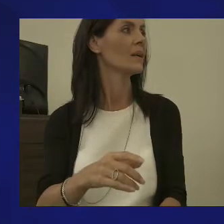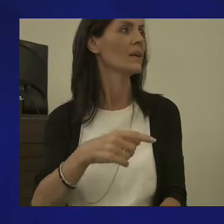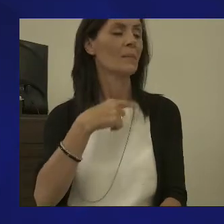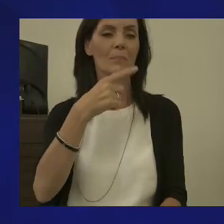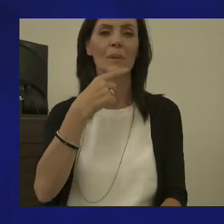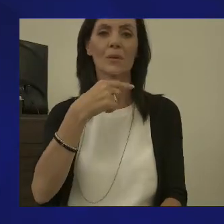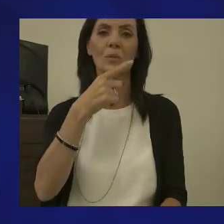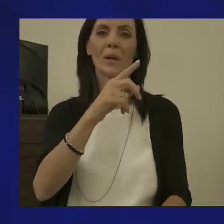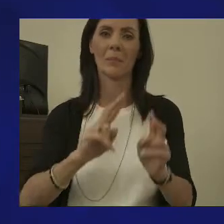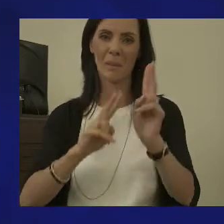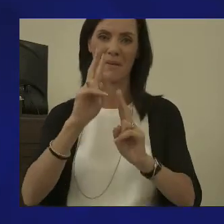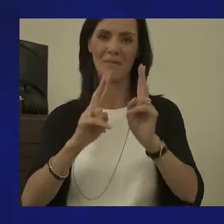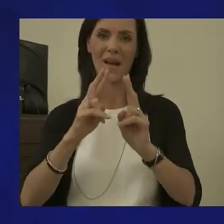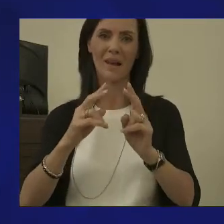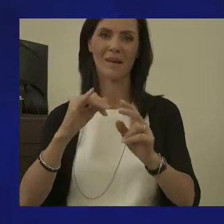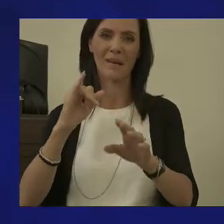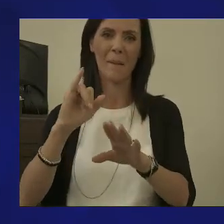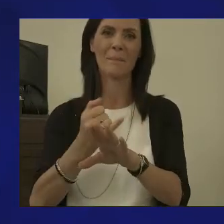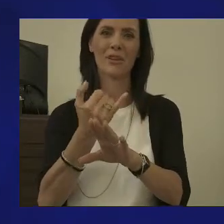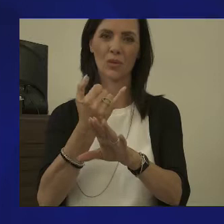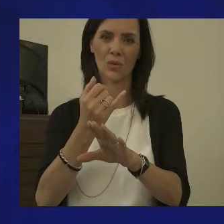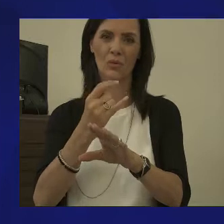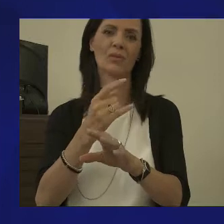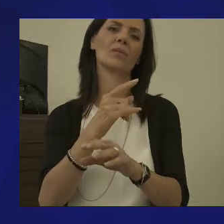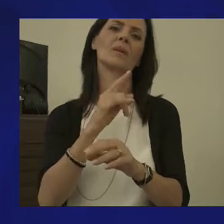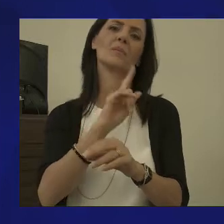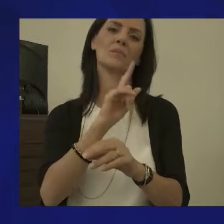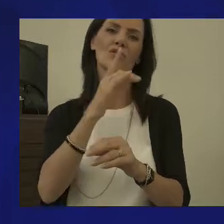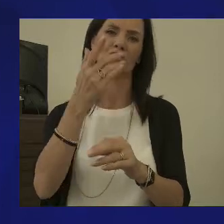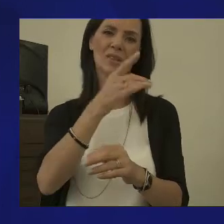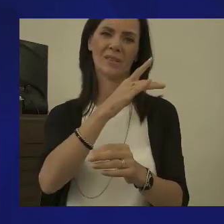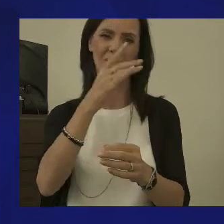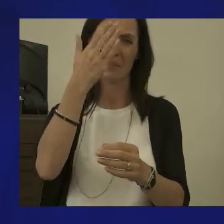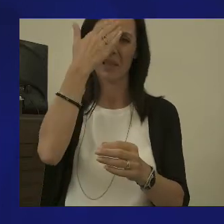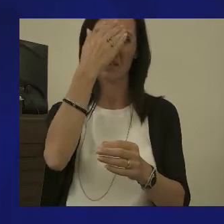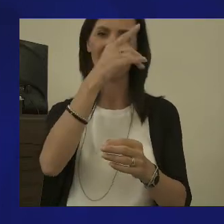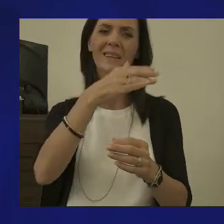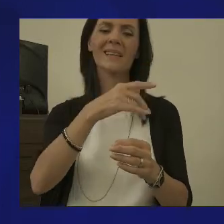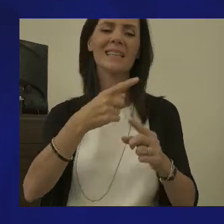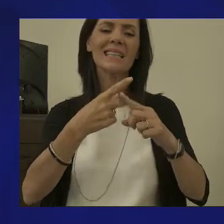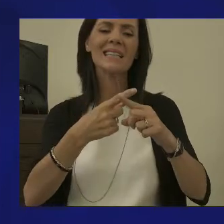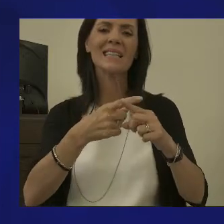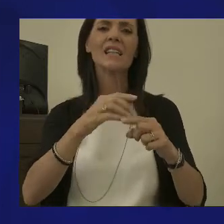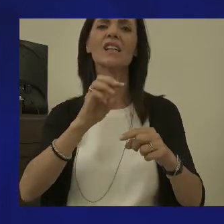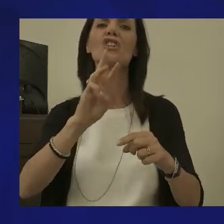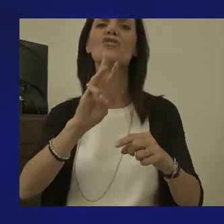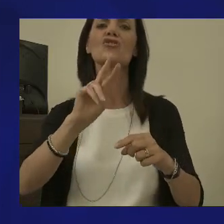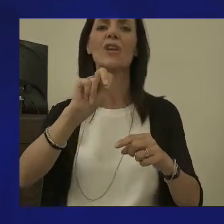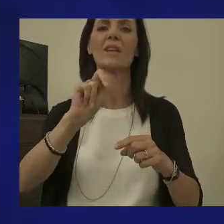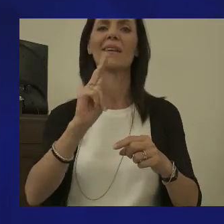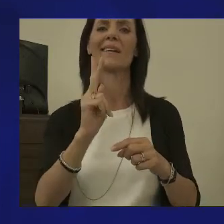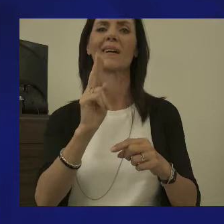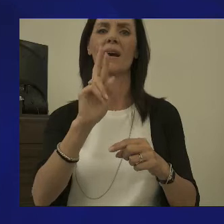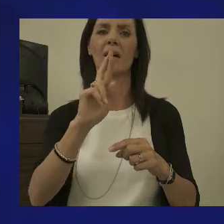מדובר במפעל בטון קיים, שנמצא, מי שמכיר את ציר שנקר, ליד הפרוזדור